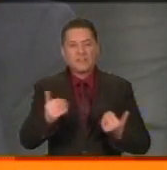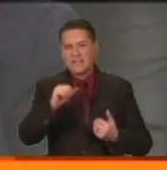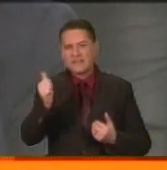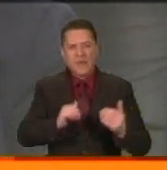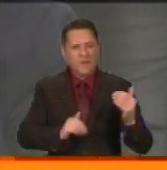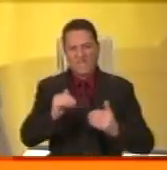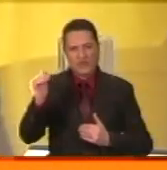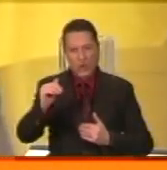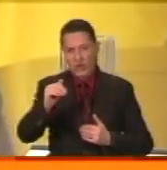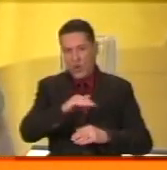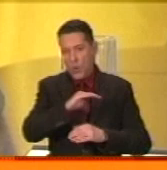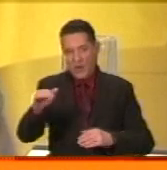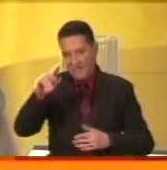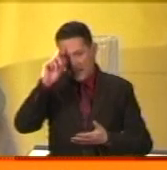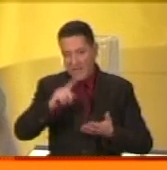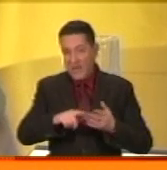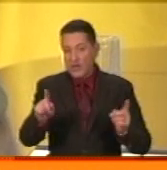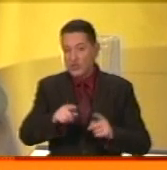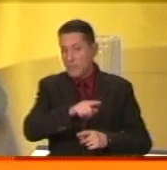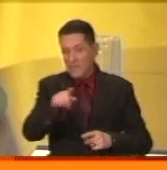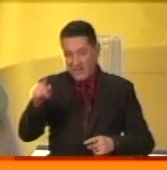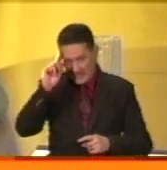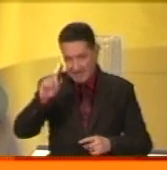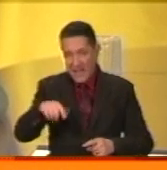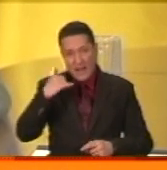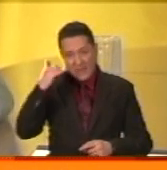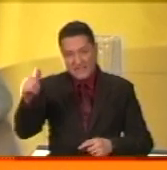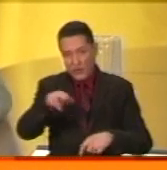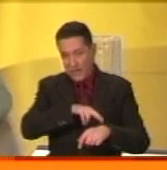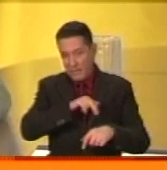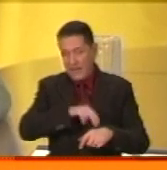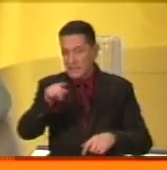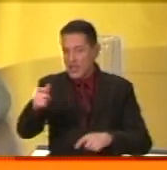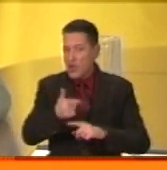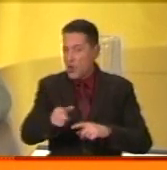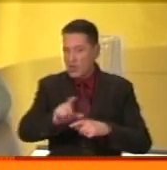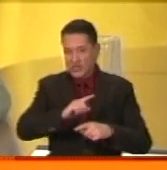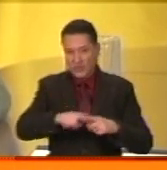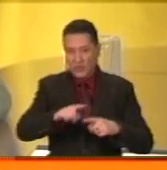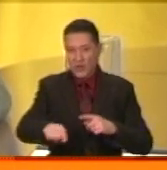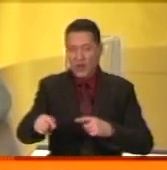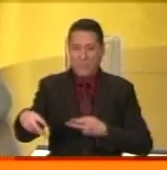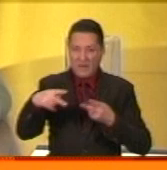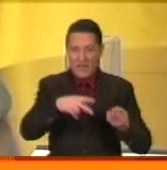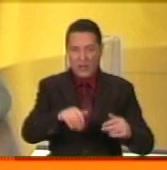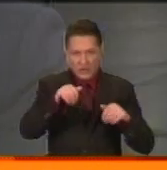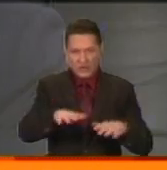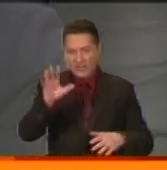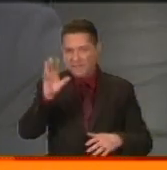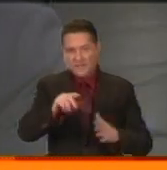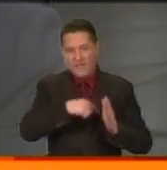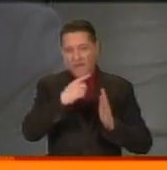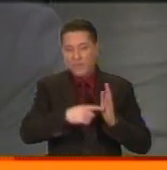высоких уровней доверия. Чтобы вы знали, что вы позвоните в полицию, они очень скоро приедут и вы решите все вопросы.